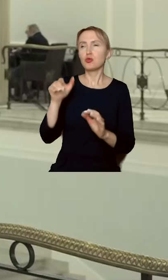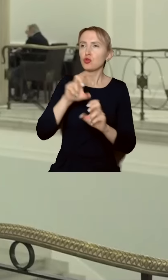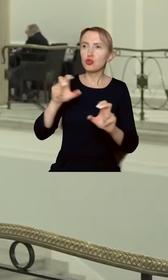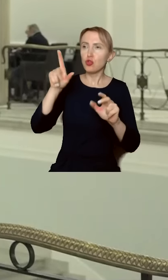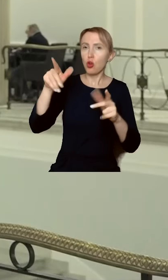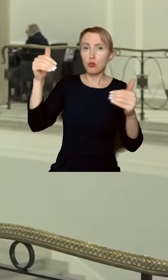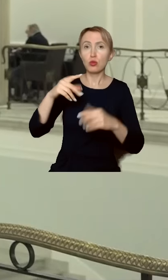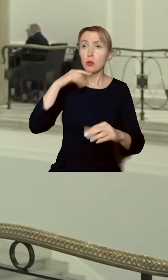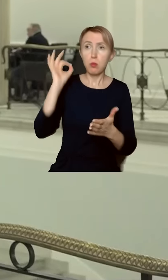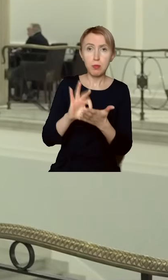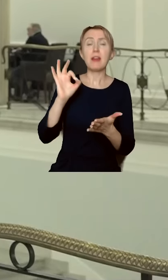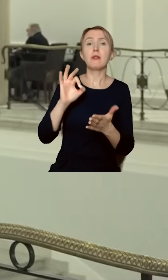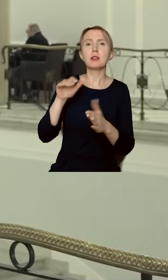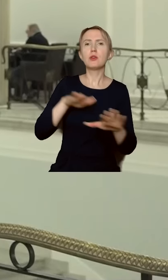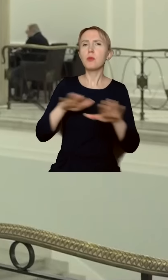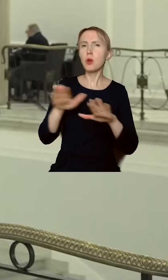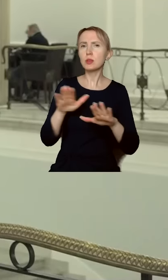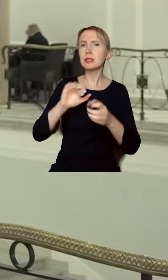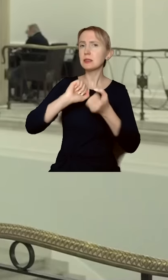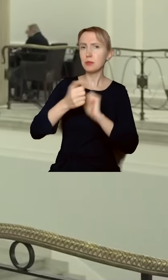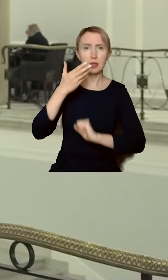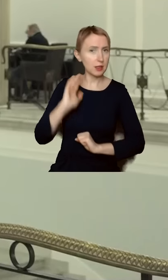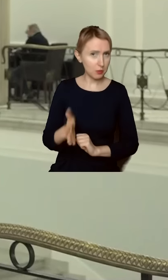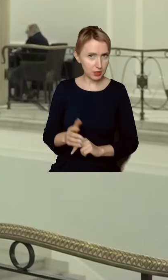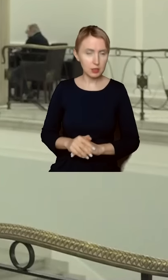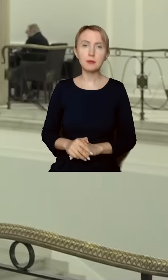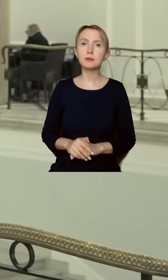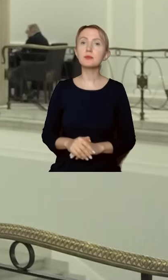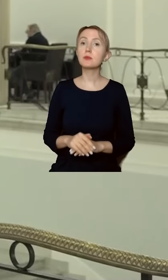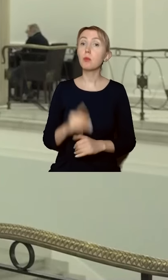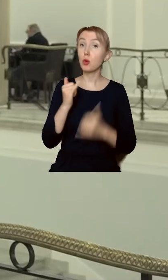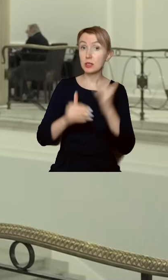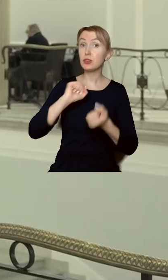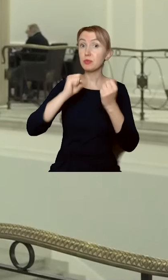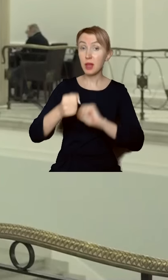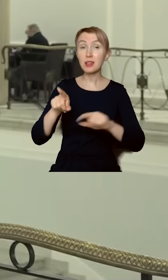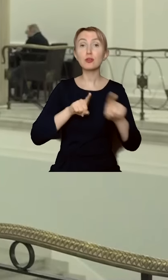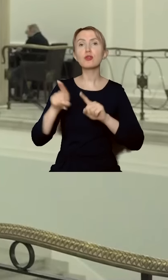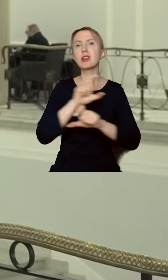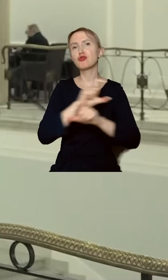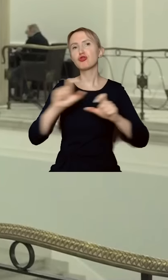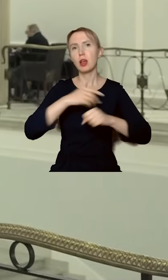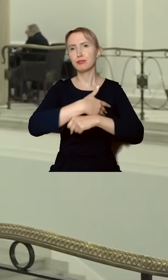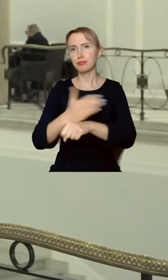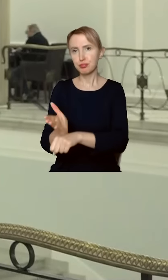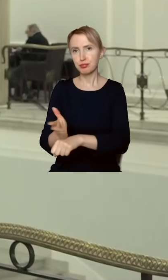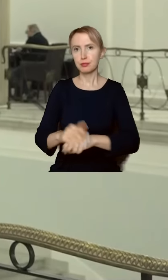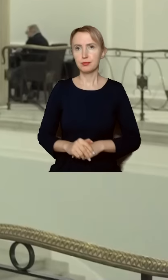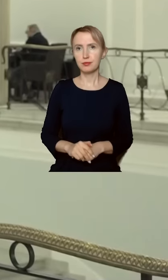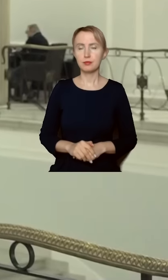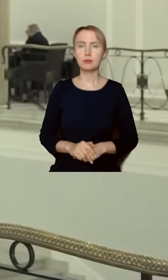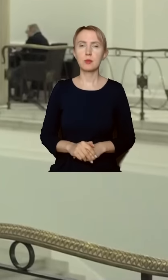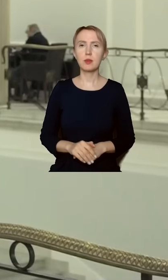że jednak ta lokalizacja zmianie nie ulegnie, bo to wiązałoby się z przesunięciem w czasie momentu, w którym